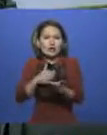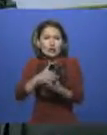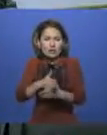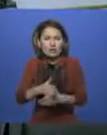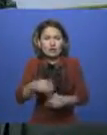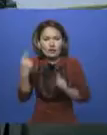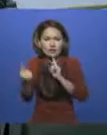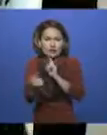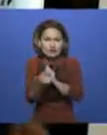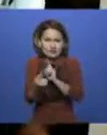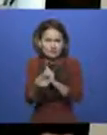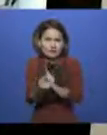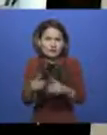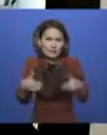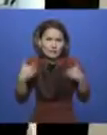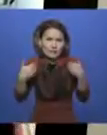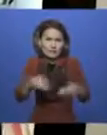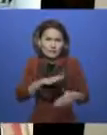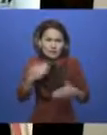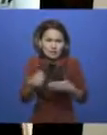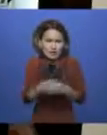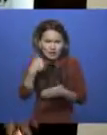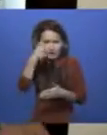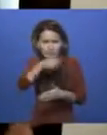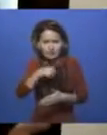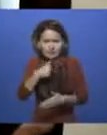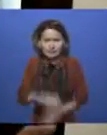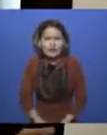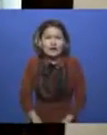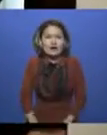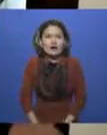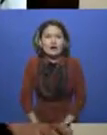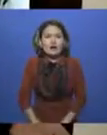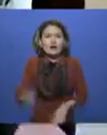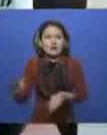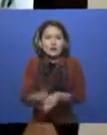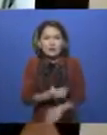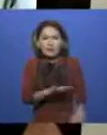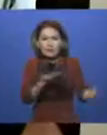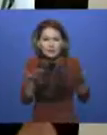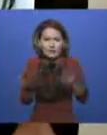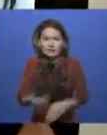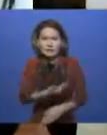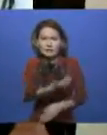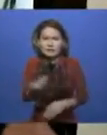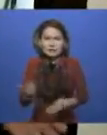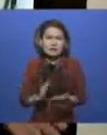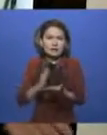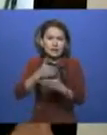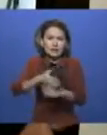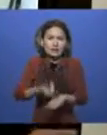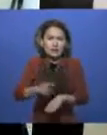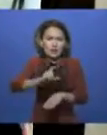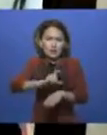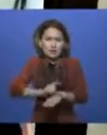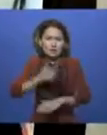де жаңылған емес. Қош келдіңдер деп қуанып, сендердің келгендеріңе